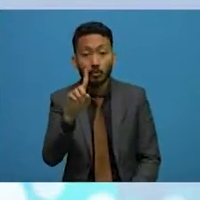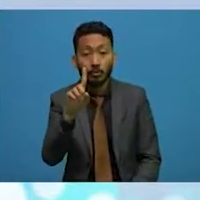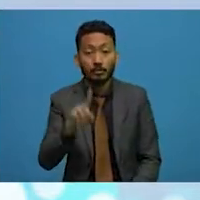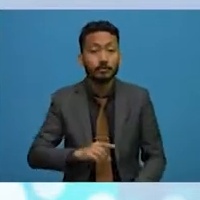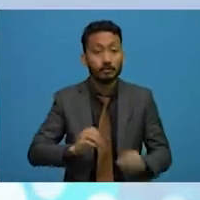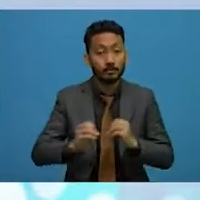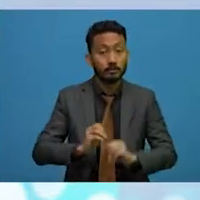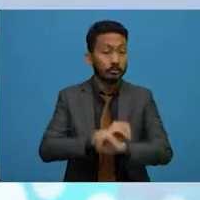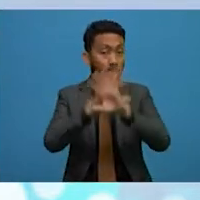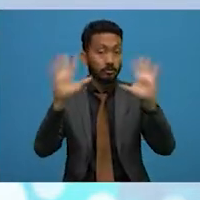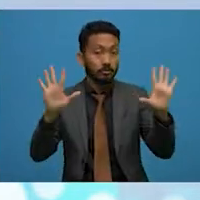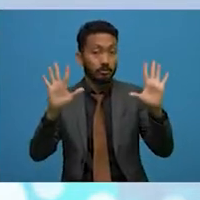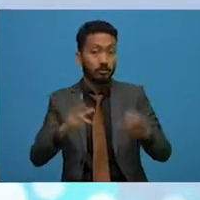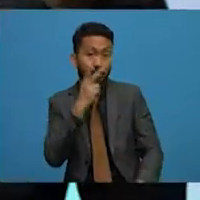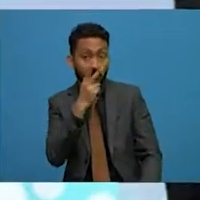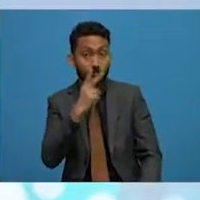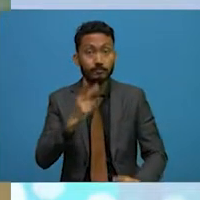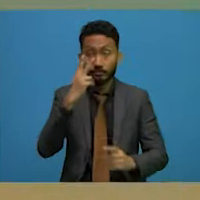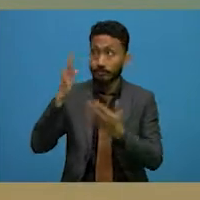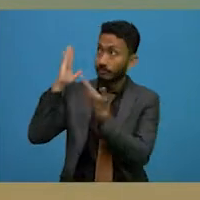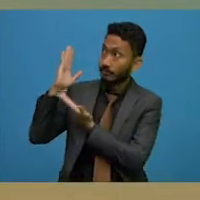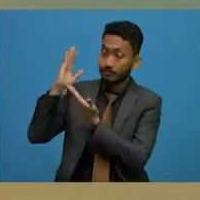kita lihat paparan ini.